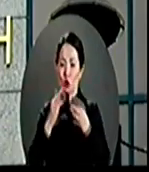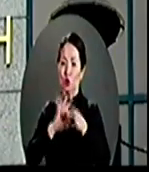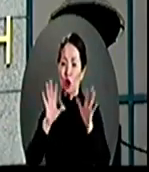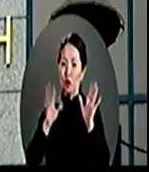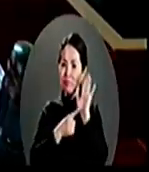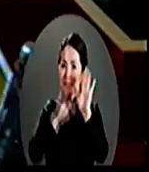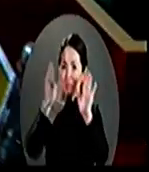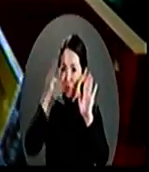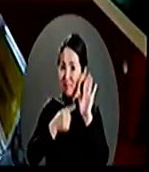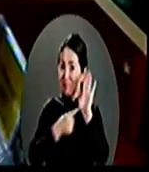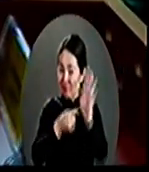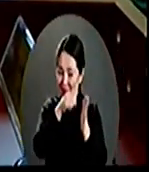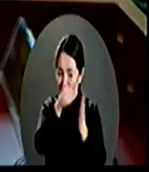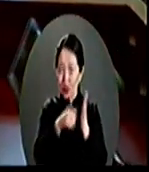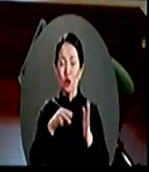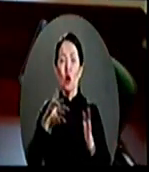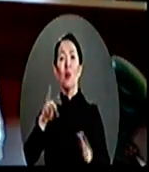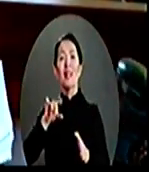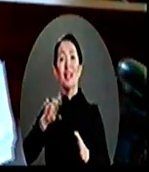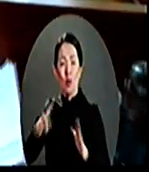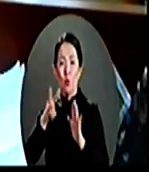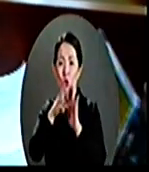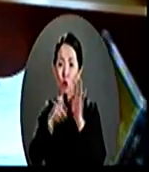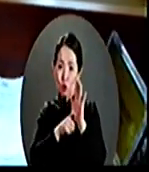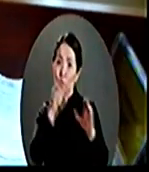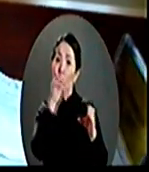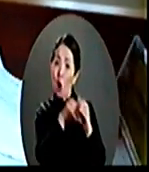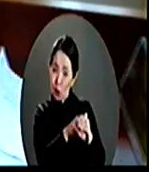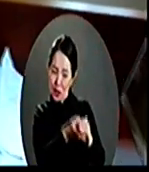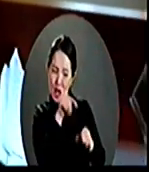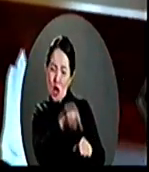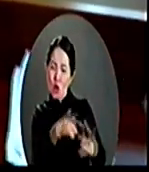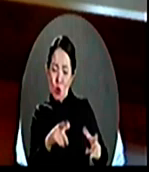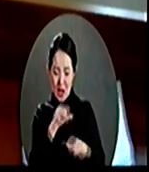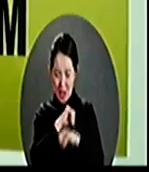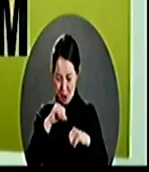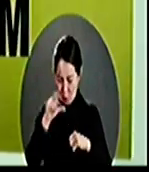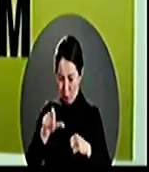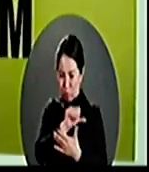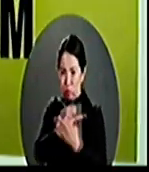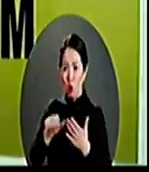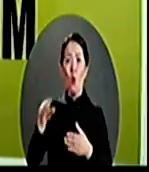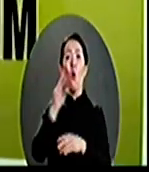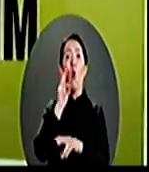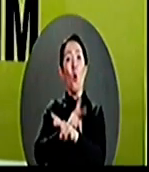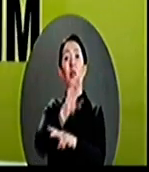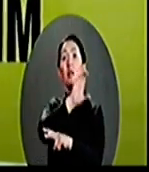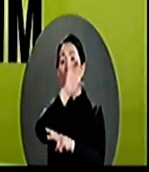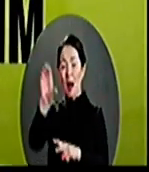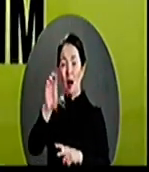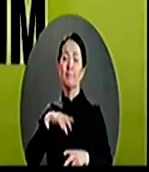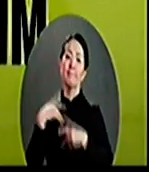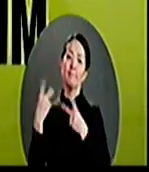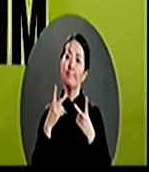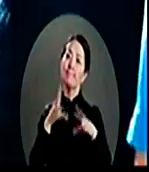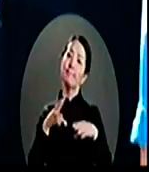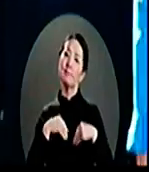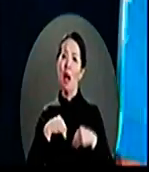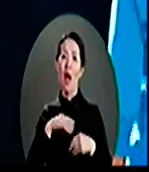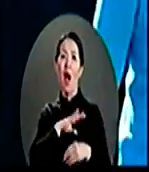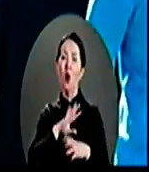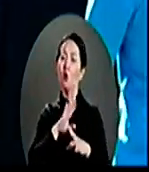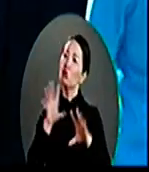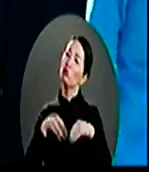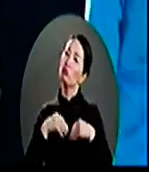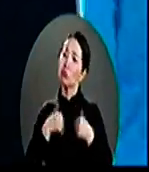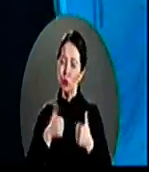байдлыг хангах хөтөлбөр хэрэгжүүлэхээр Монгол Ардын нам мөрийн хөтөлбөртөө тусгажээ. Энэ бол иргэн бүр хууль хилтэй байгуулахаар үйлчлүүлэхдээ айц